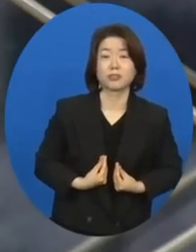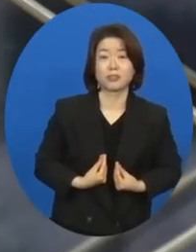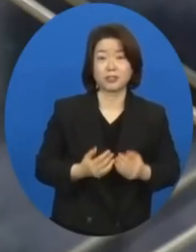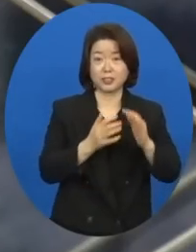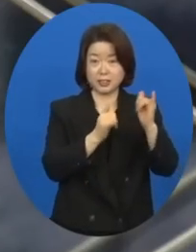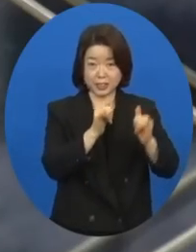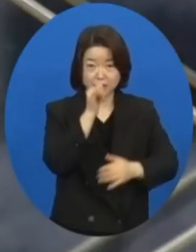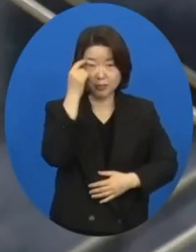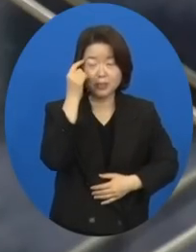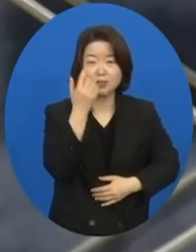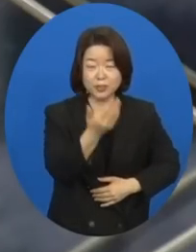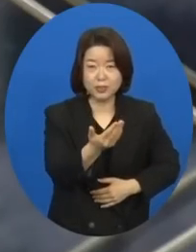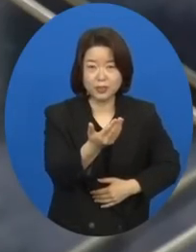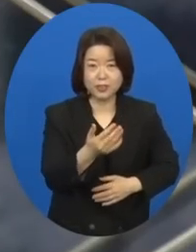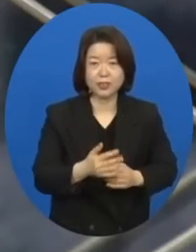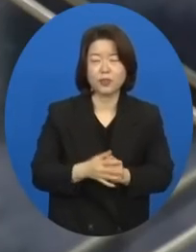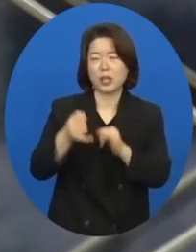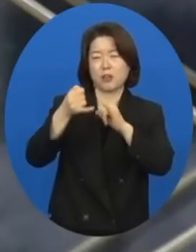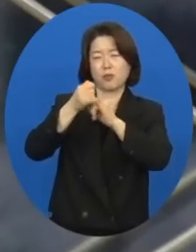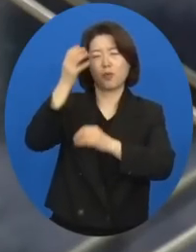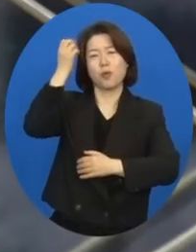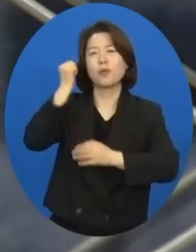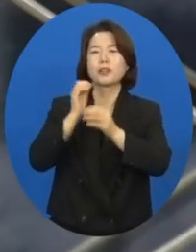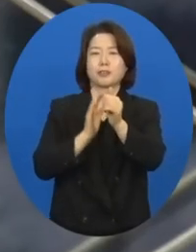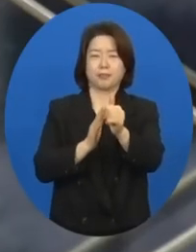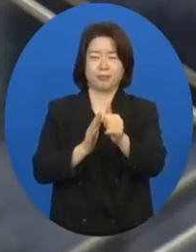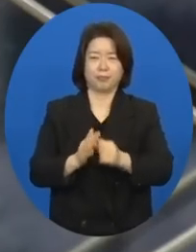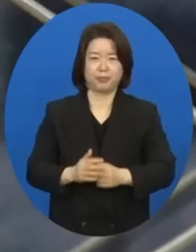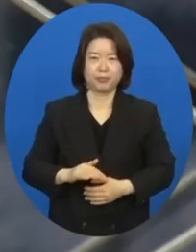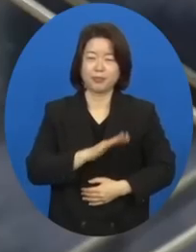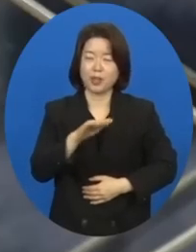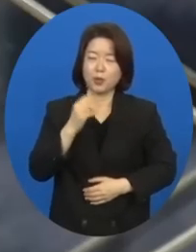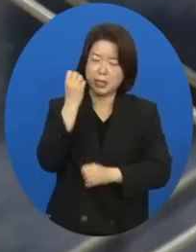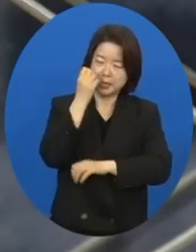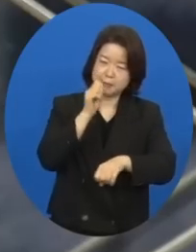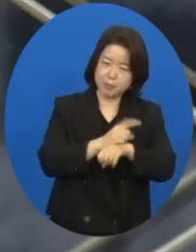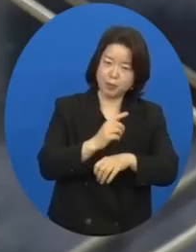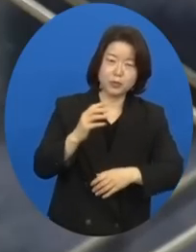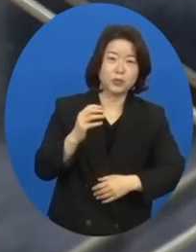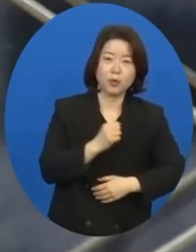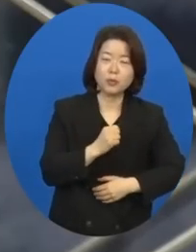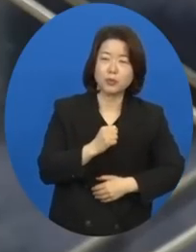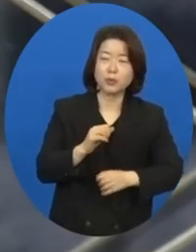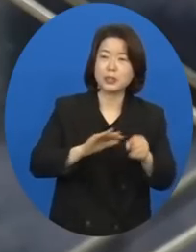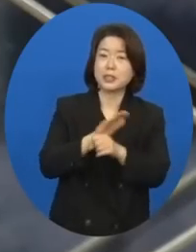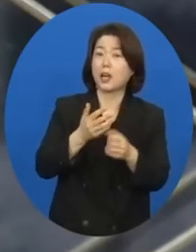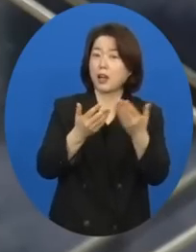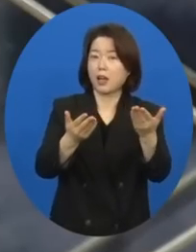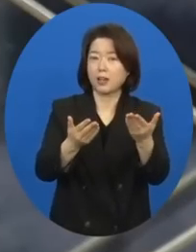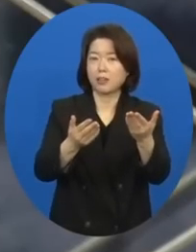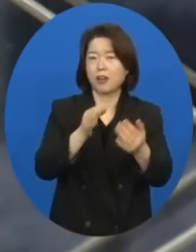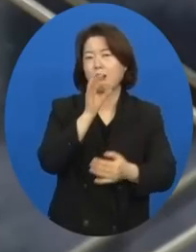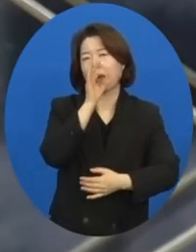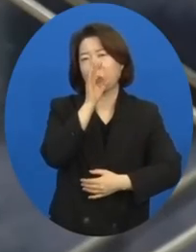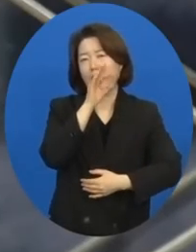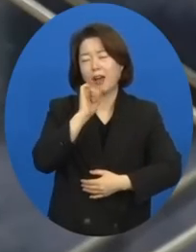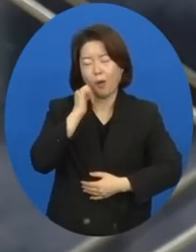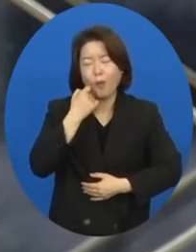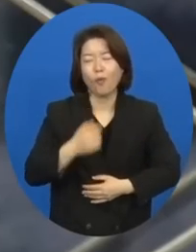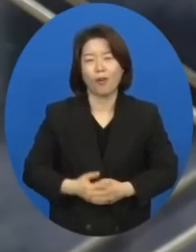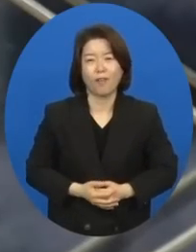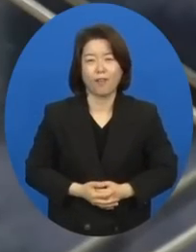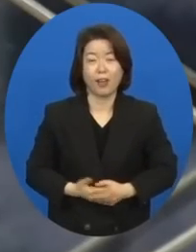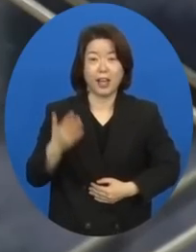있으시죠? 여러분, 근데 꼭 기억하십시오. 우리의 본성으로 사랑하는 것은 불가능하고 어렵지만 우리는